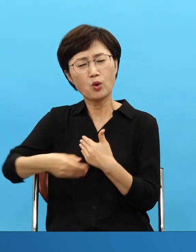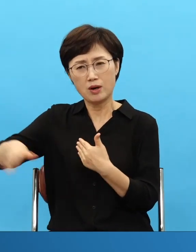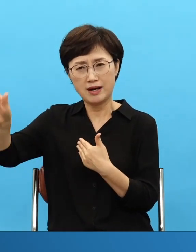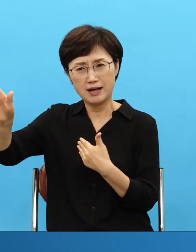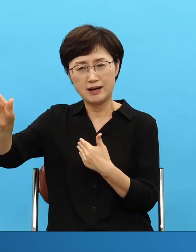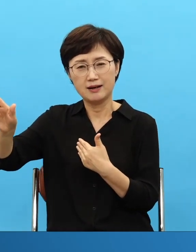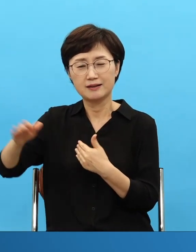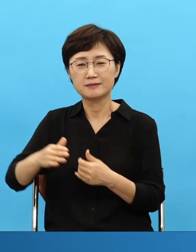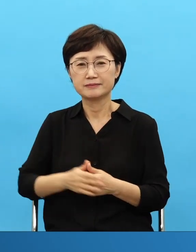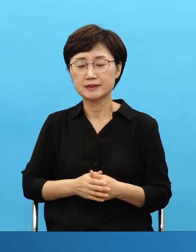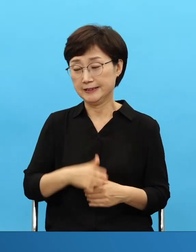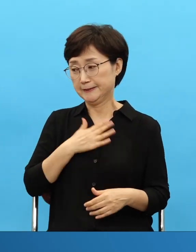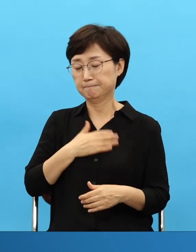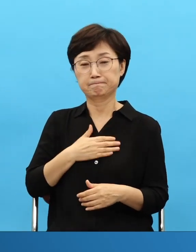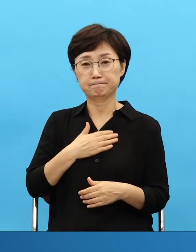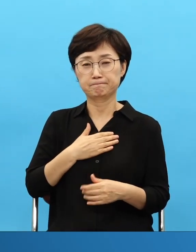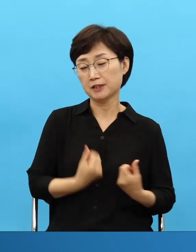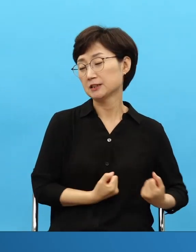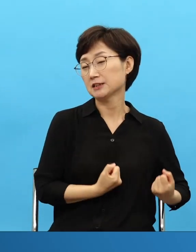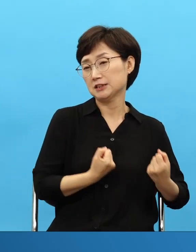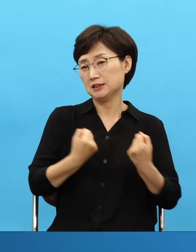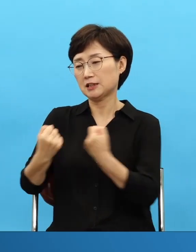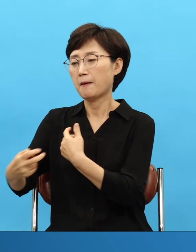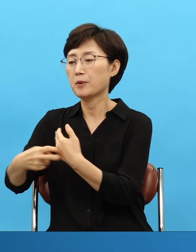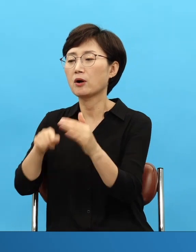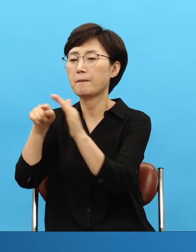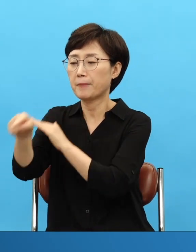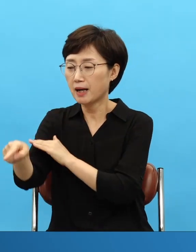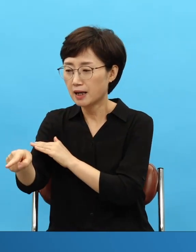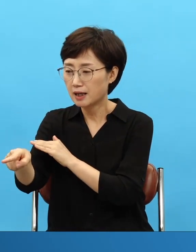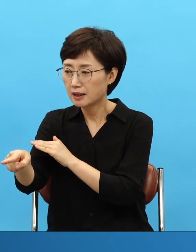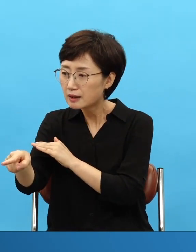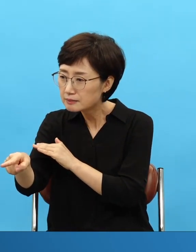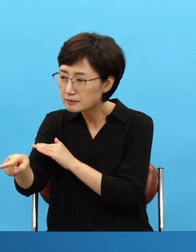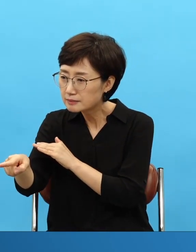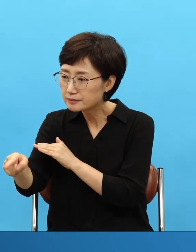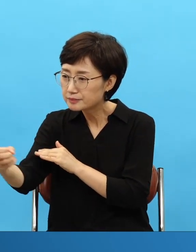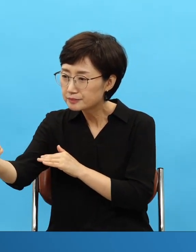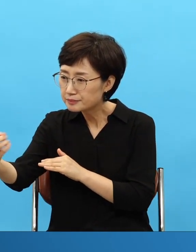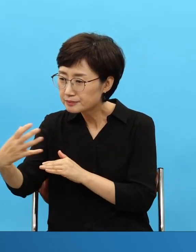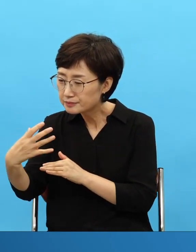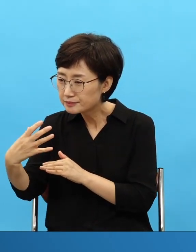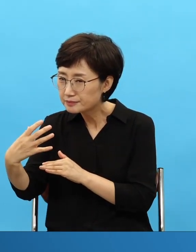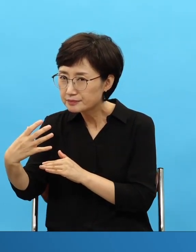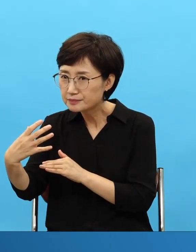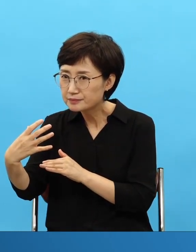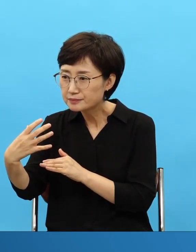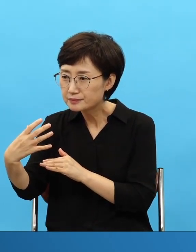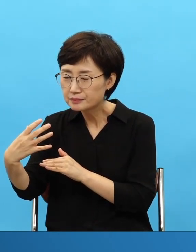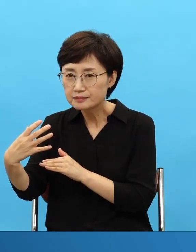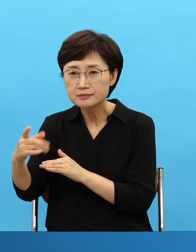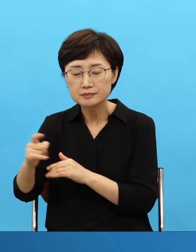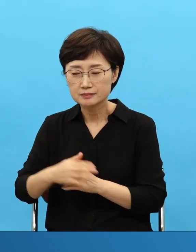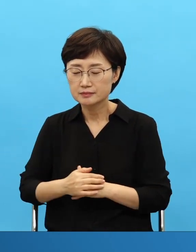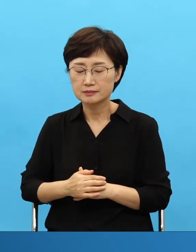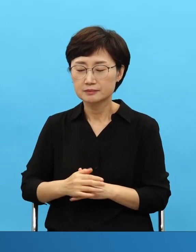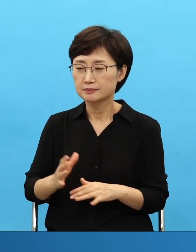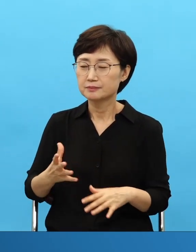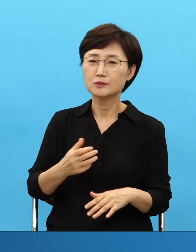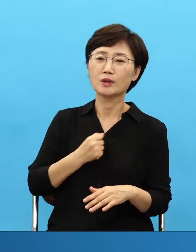because I want to schedule a checkup. 놀라운 사실, 나 처음인데 문을 열고 내는데 서지질 안 하는 거예요. Amazingly